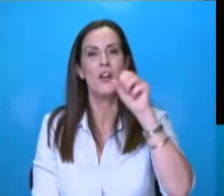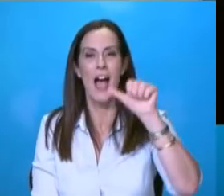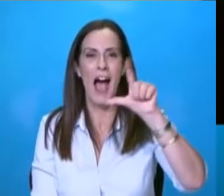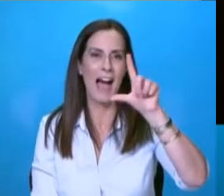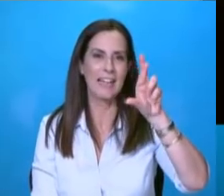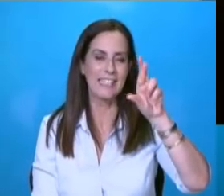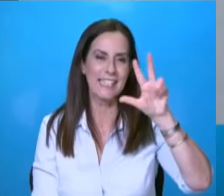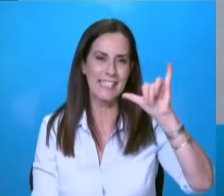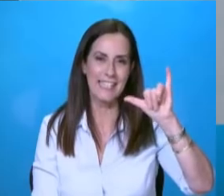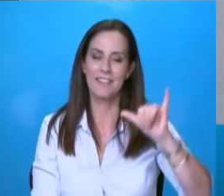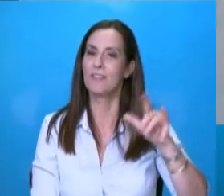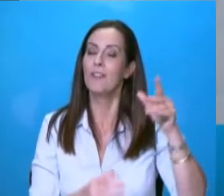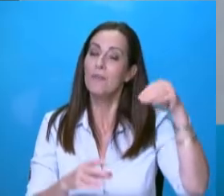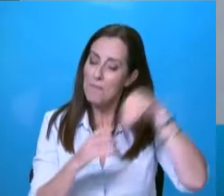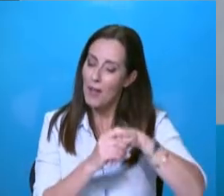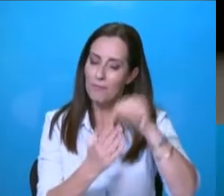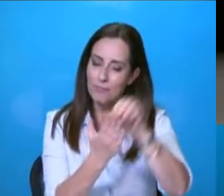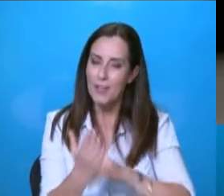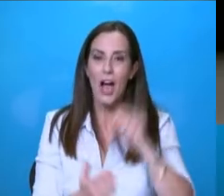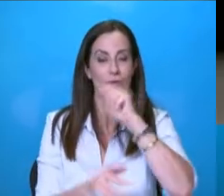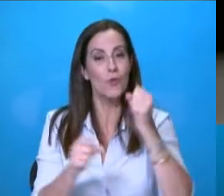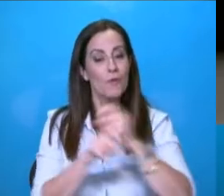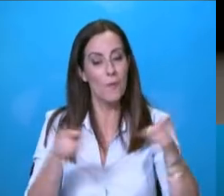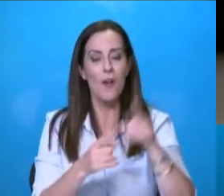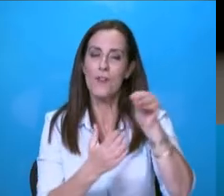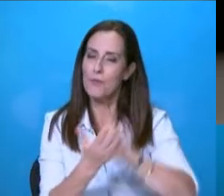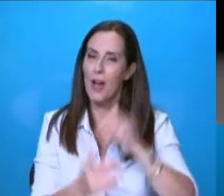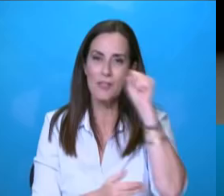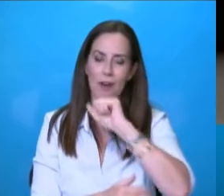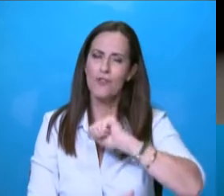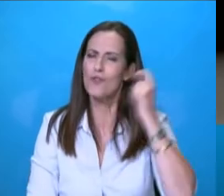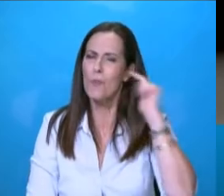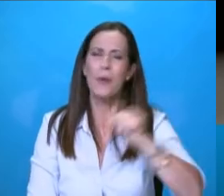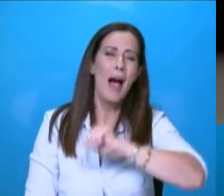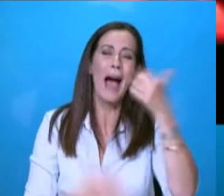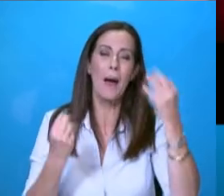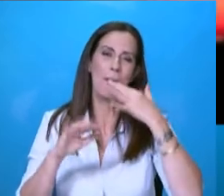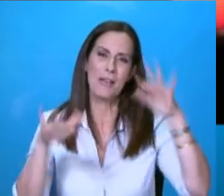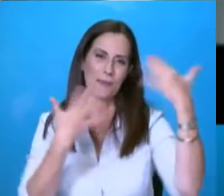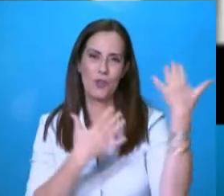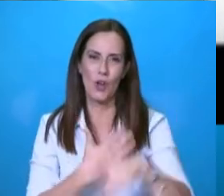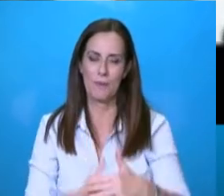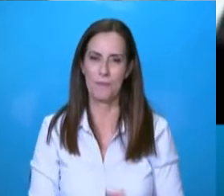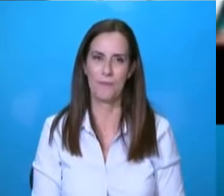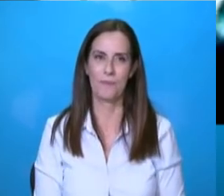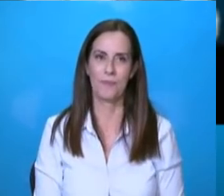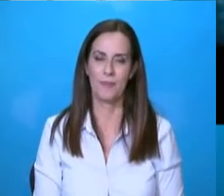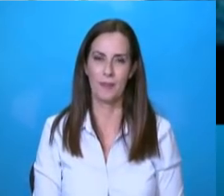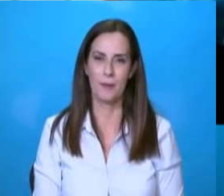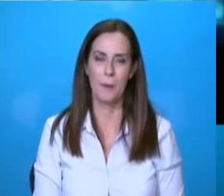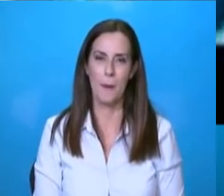הפותחת ברשימת המחברים, רשימת המלחינים ורשימת המבצעים המושמעים ביותר בעשור החולף.